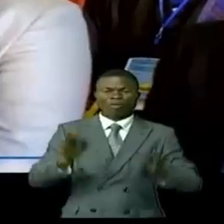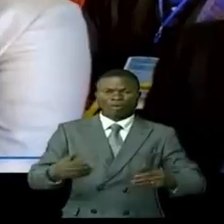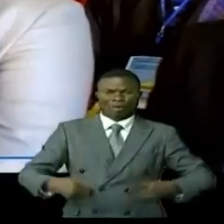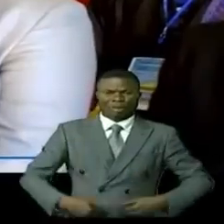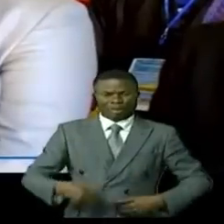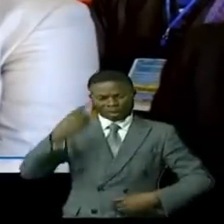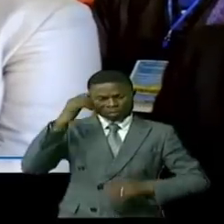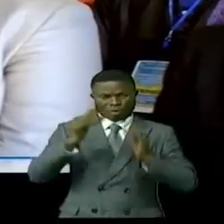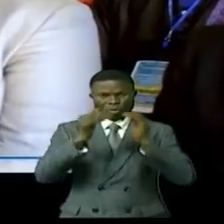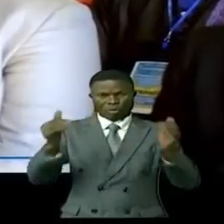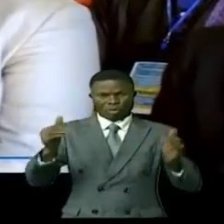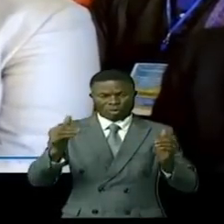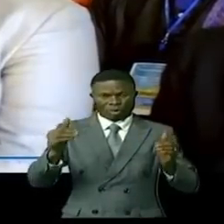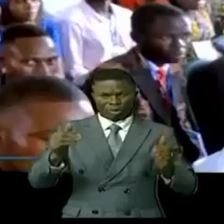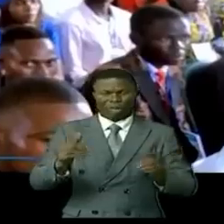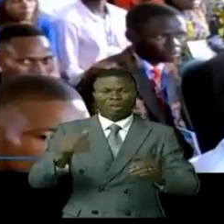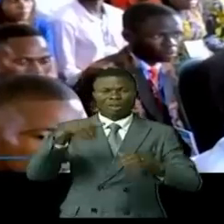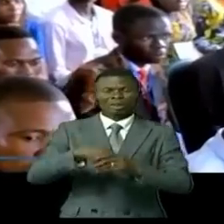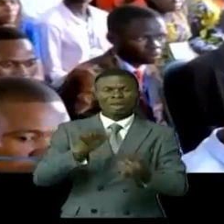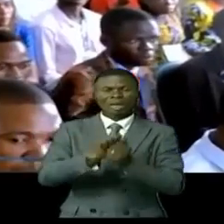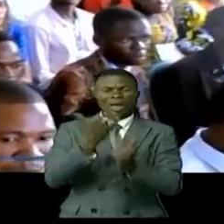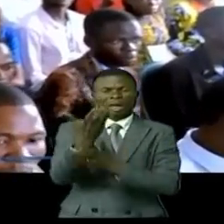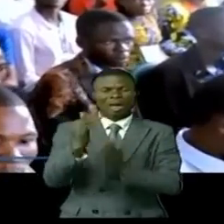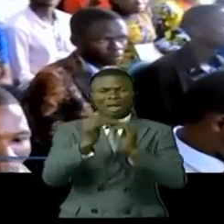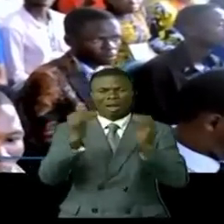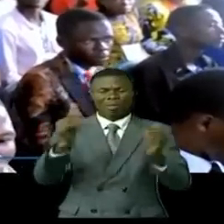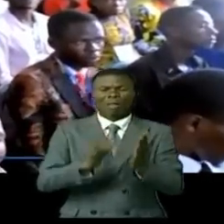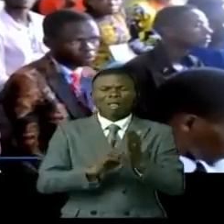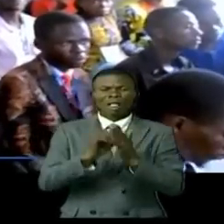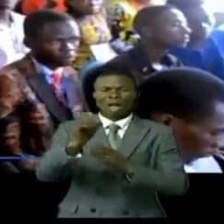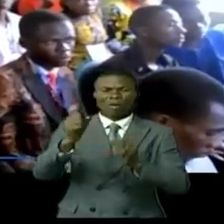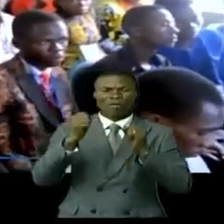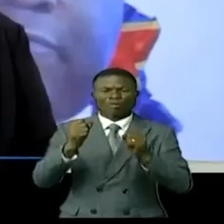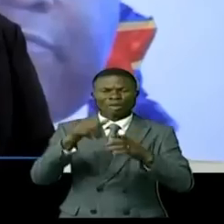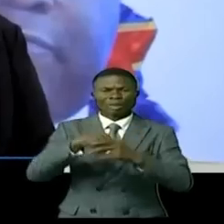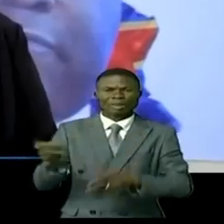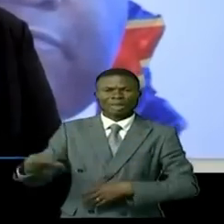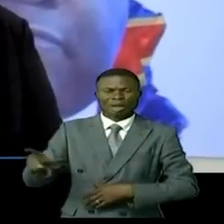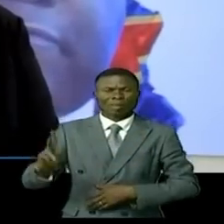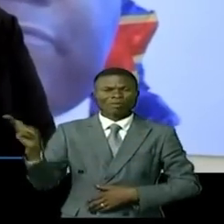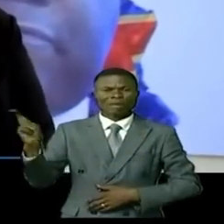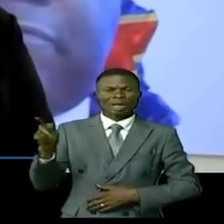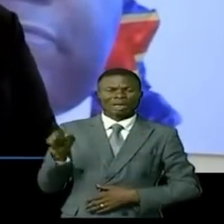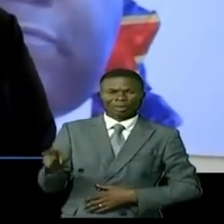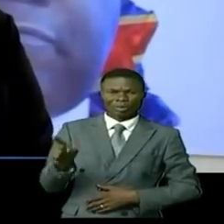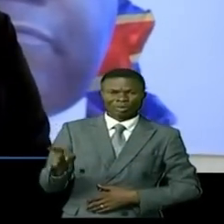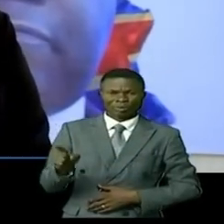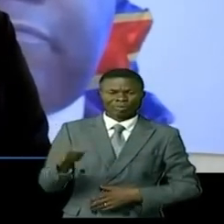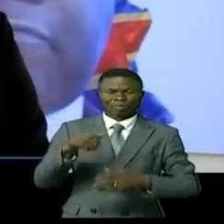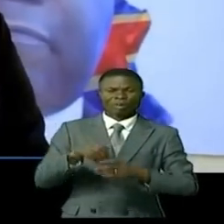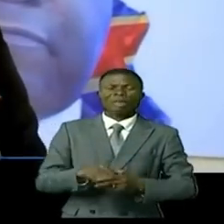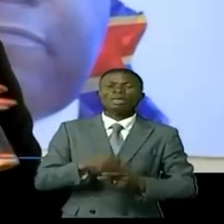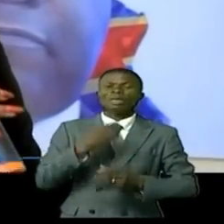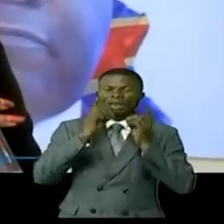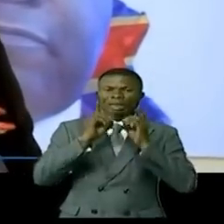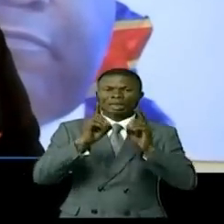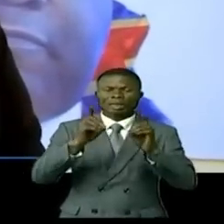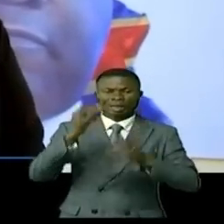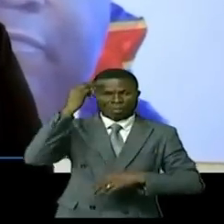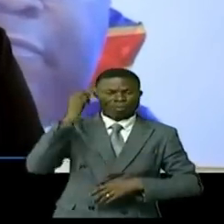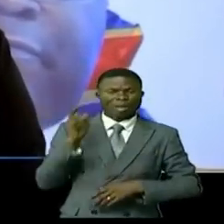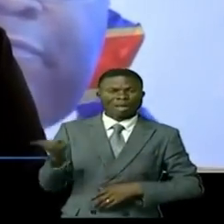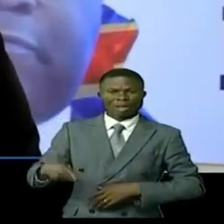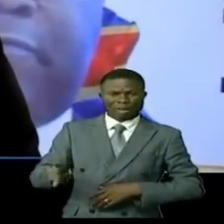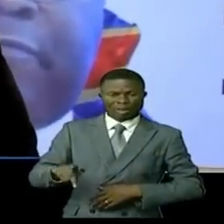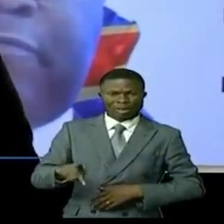la paix, la coexistence pacifique et le développement durable dans la province du Kasaï. Prenant la parole, la ministre